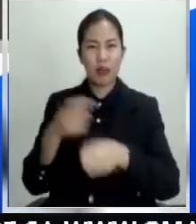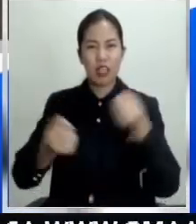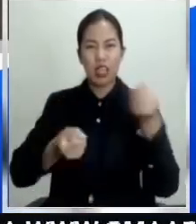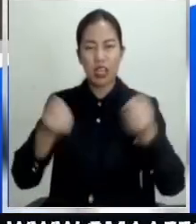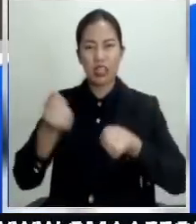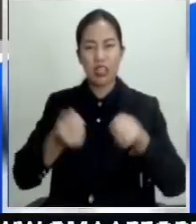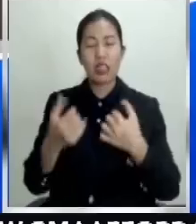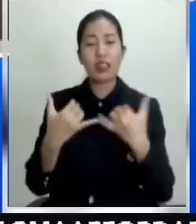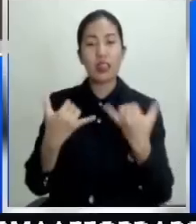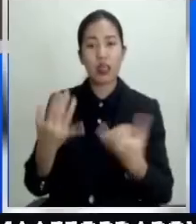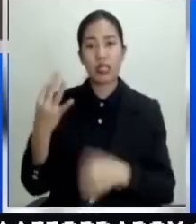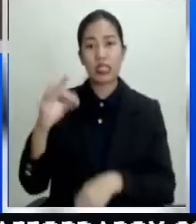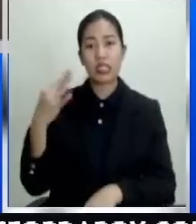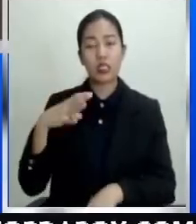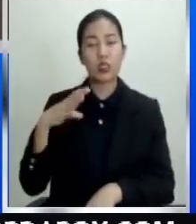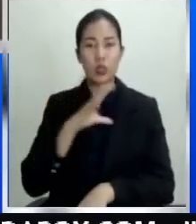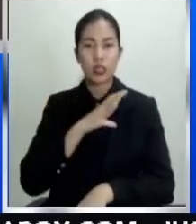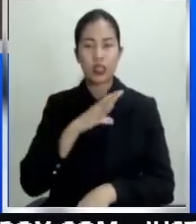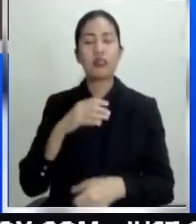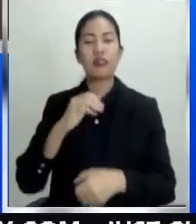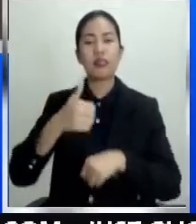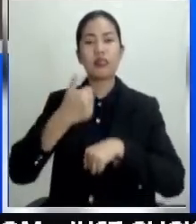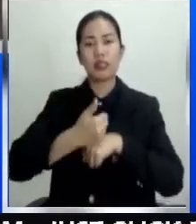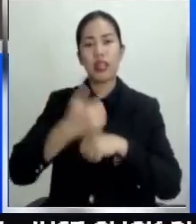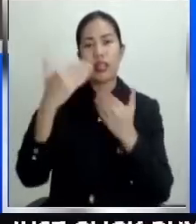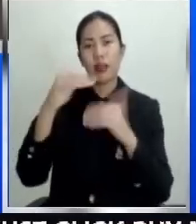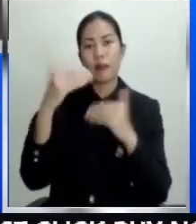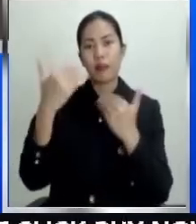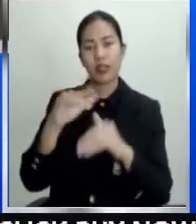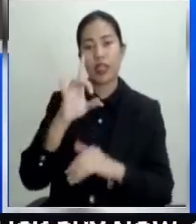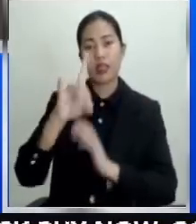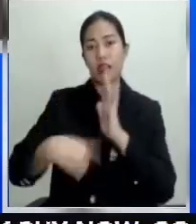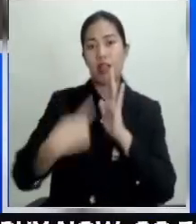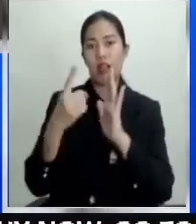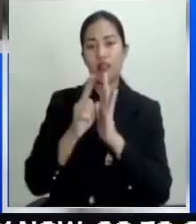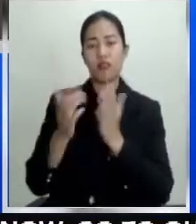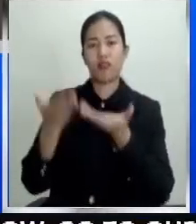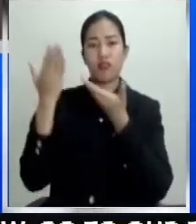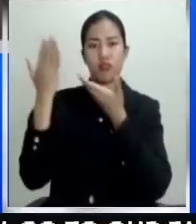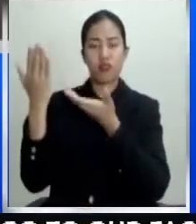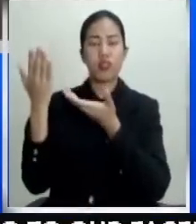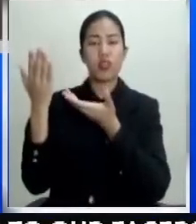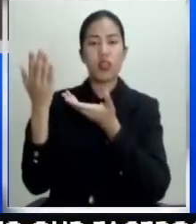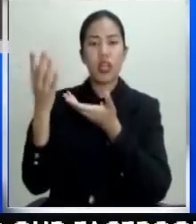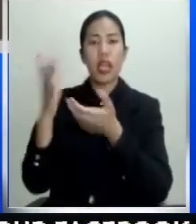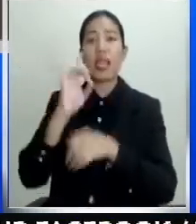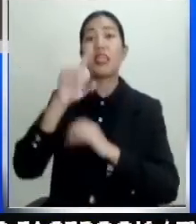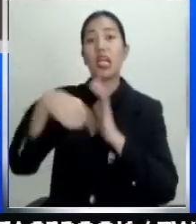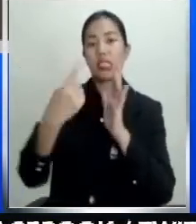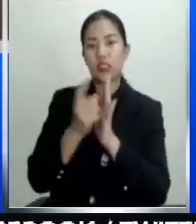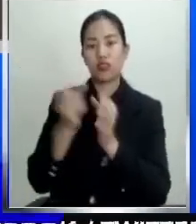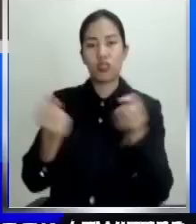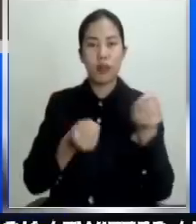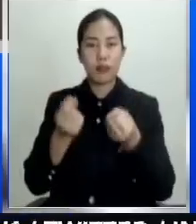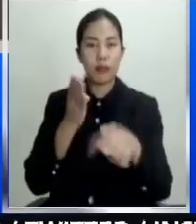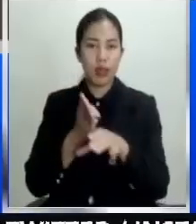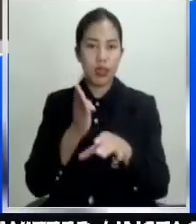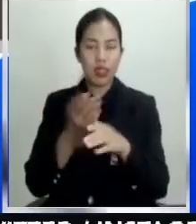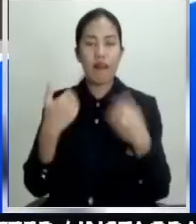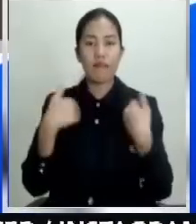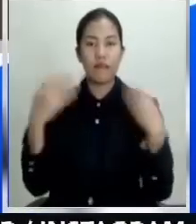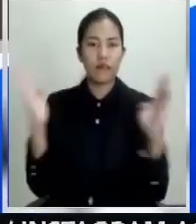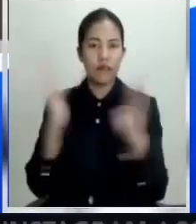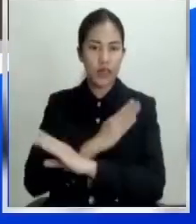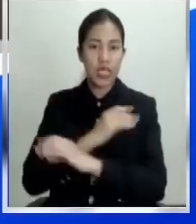limitahan lamang sa 8 oras ang pagdadrive sa mga bus at pagkakaroon ng karelyebo. Pero bukod sa oras ng tulog, dapat ding silipin